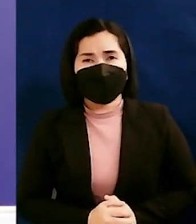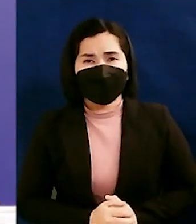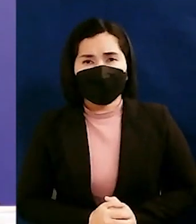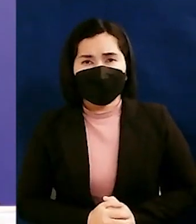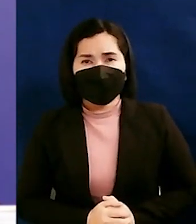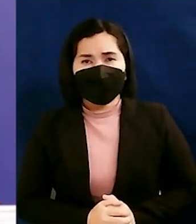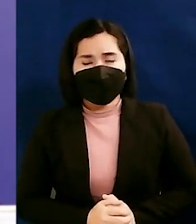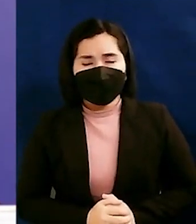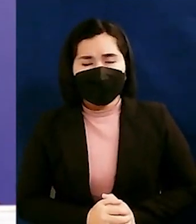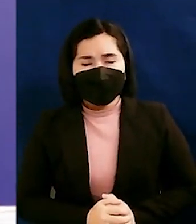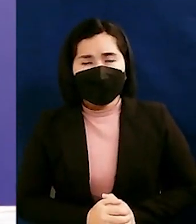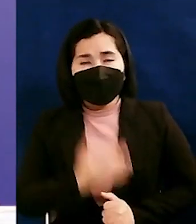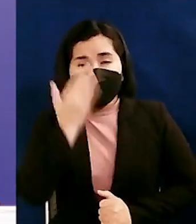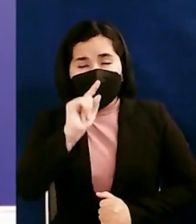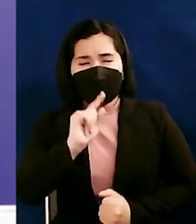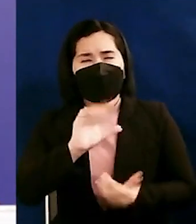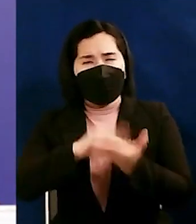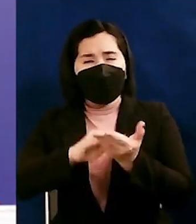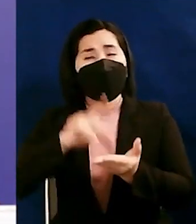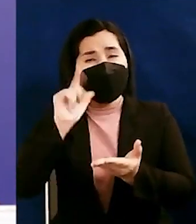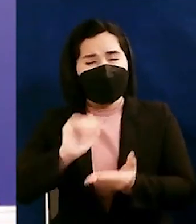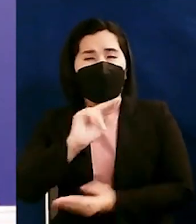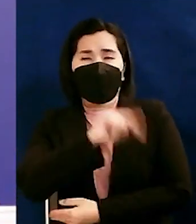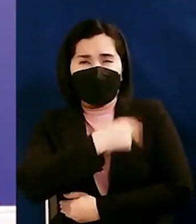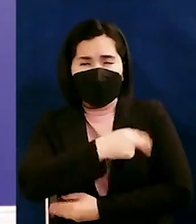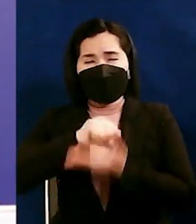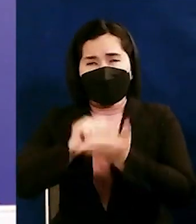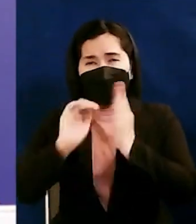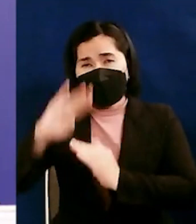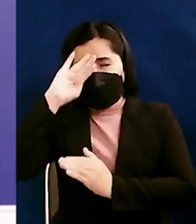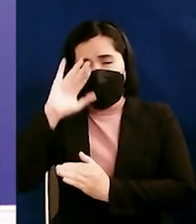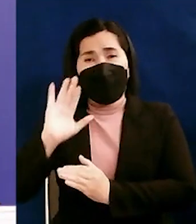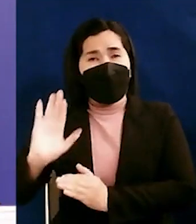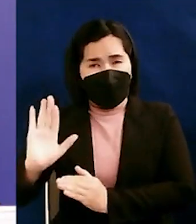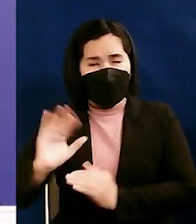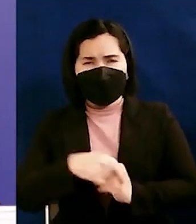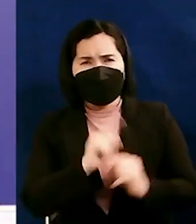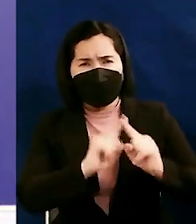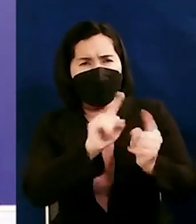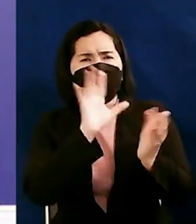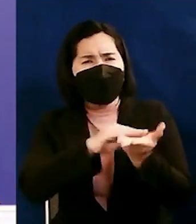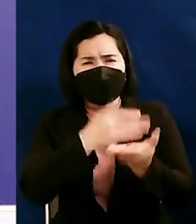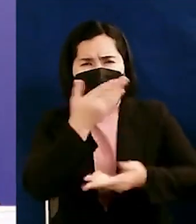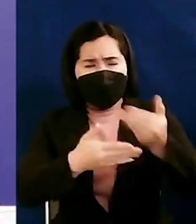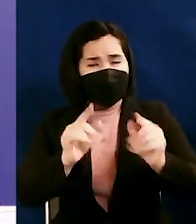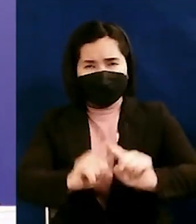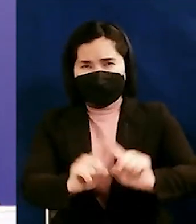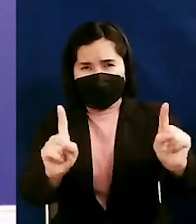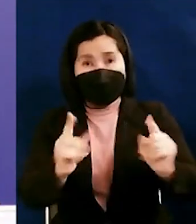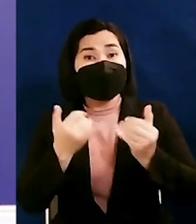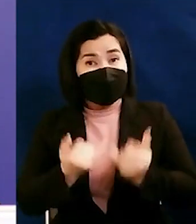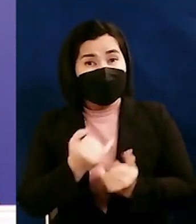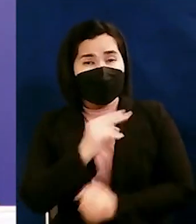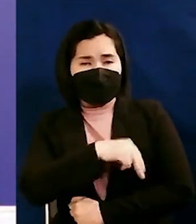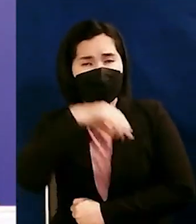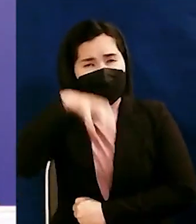พยาบาลซึ่งเป็นฐานข้อมูลหลักนะครับณวันนี้เนี่ยโรงพยาบาลยังสามารถที่จะดำเนินการนะครับสามารถดู